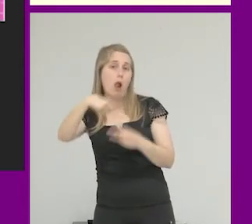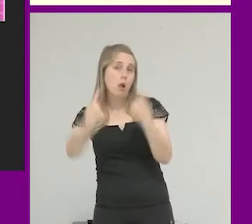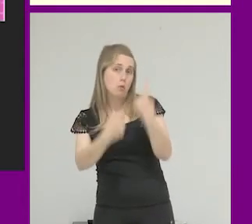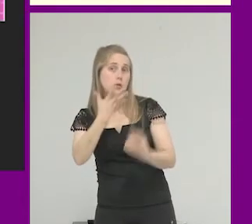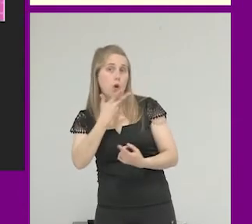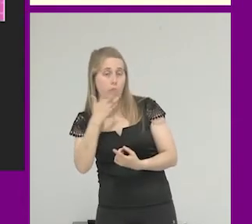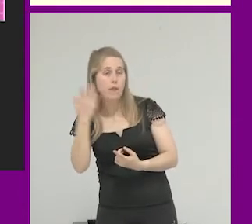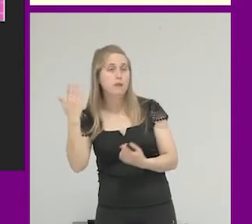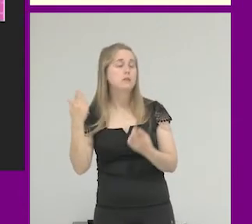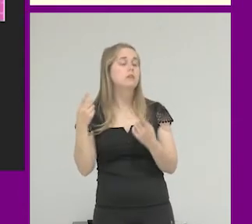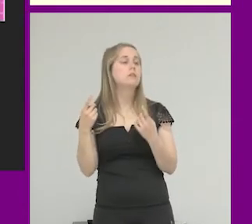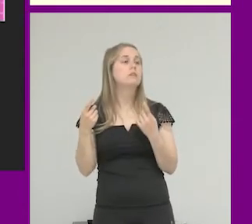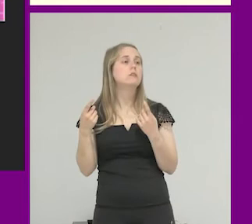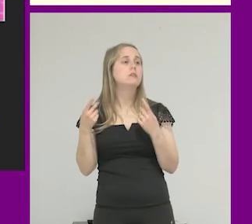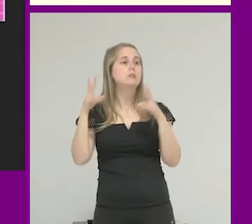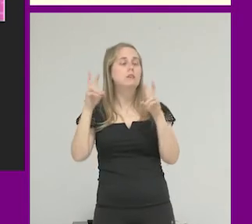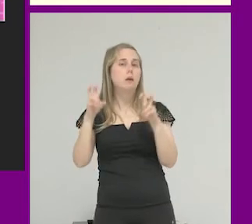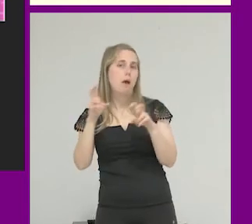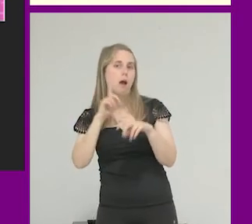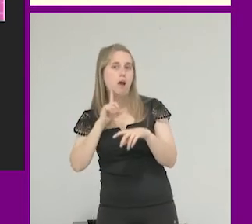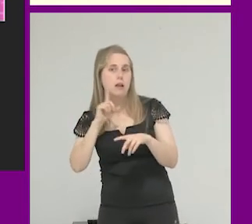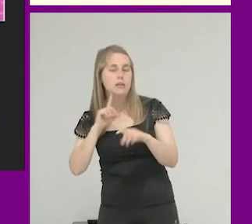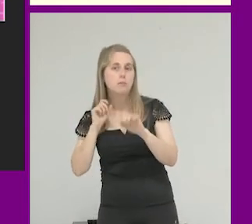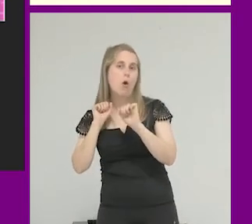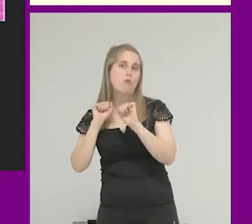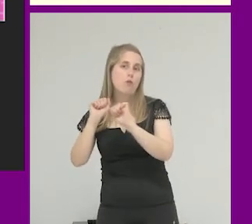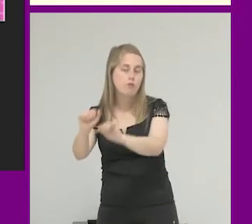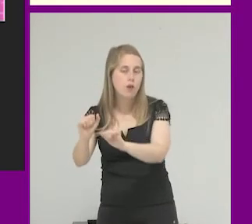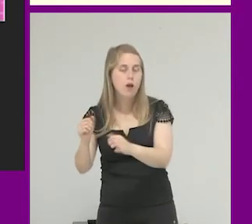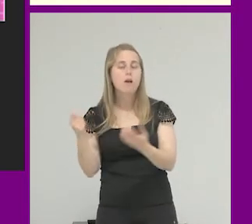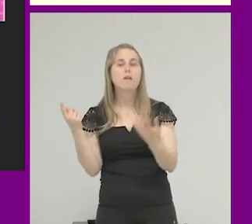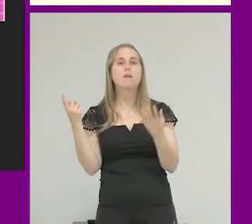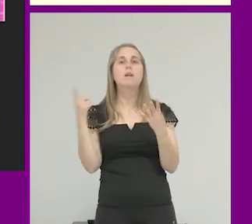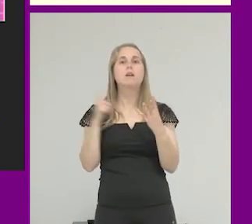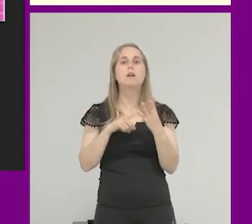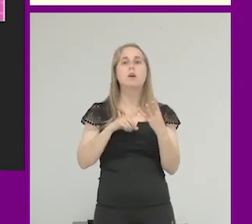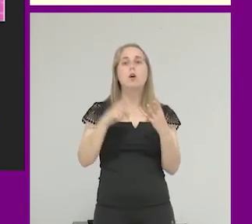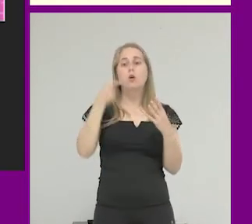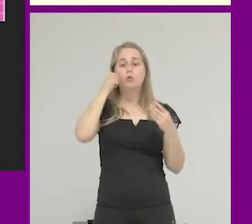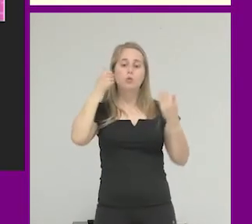hemendik, tematikoa lesbofobiaren inguruan, tu cuerpo